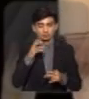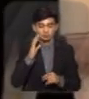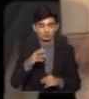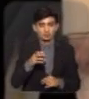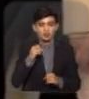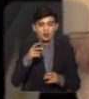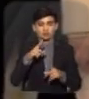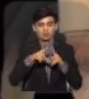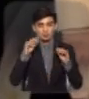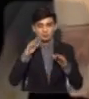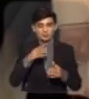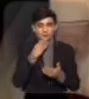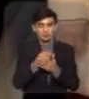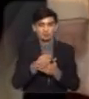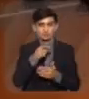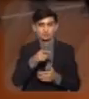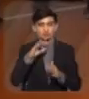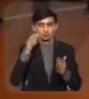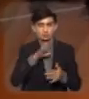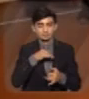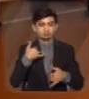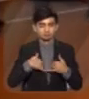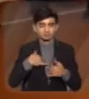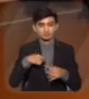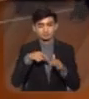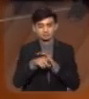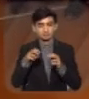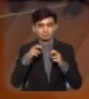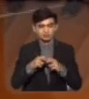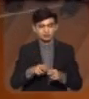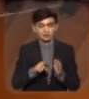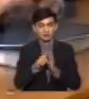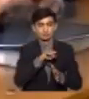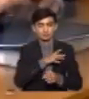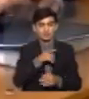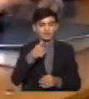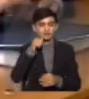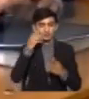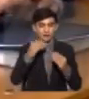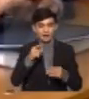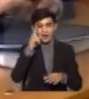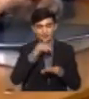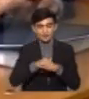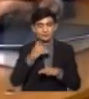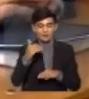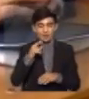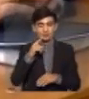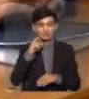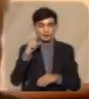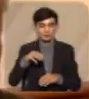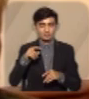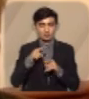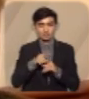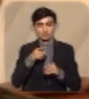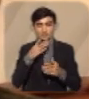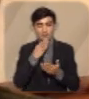Қазір оқушысы сабақ уақытында қорлық көрген мұғалімдердің үстінен қылмыстық іс қозғалып жатыр. Сондай ақ күні кеше қала әкімі де ел президентінің жарлығымен жыл